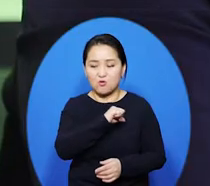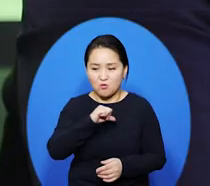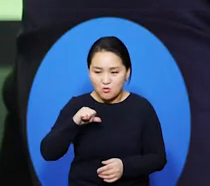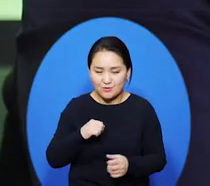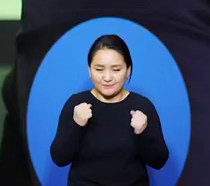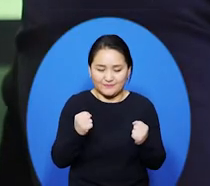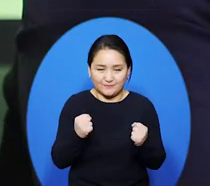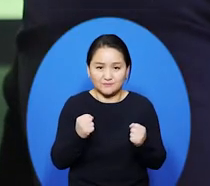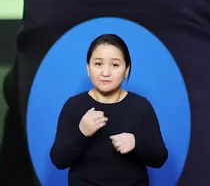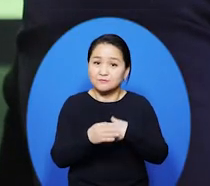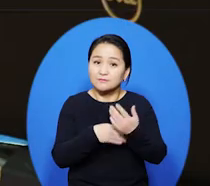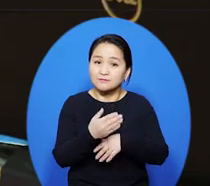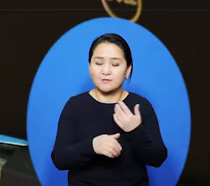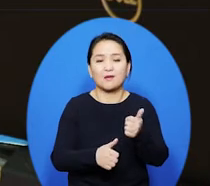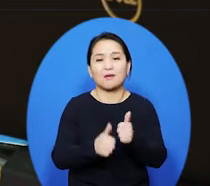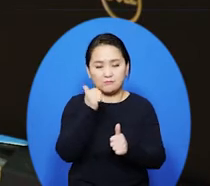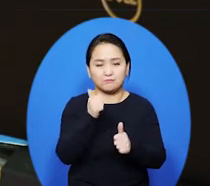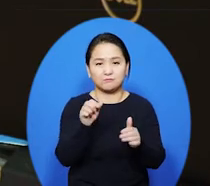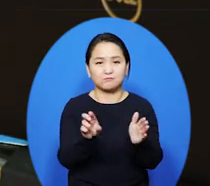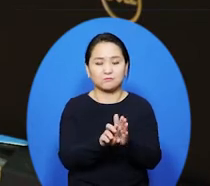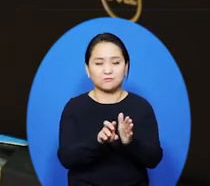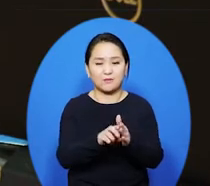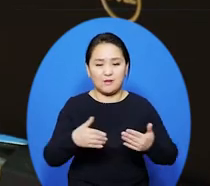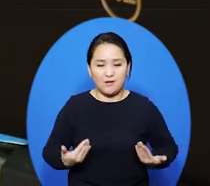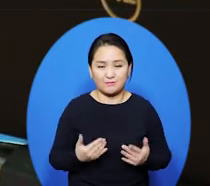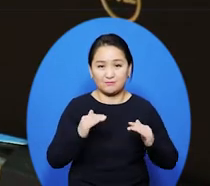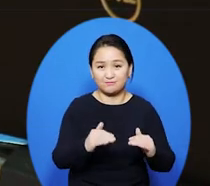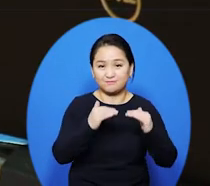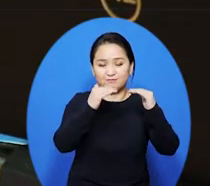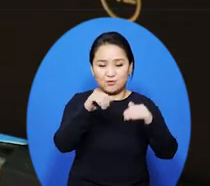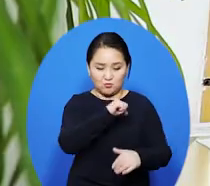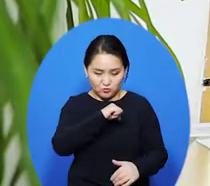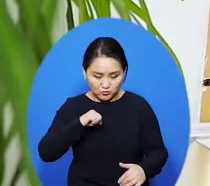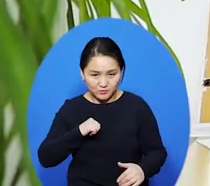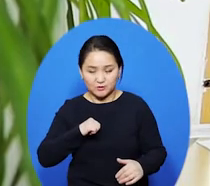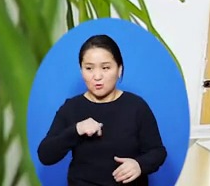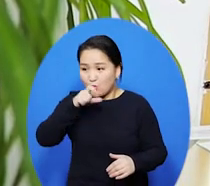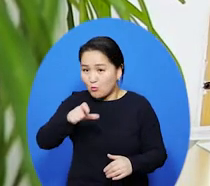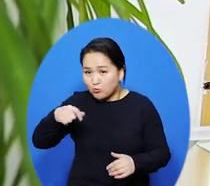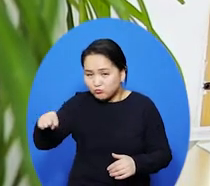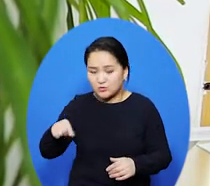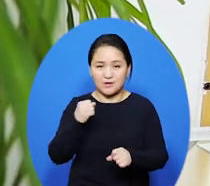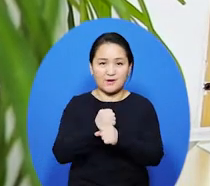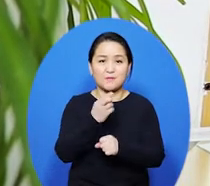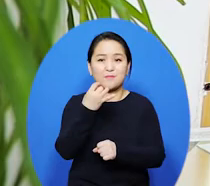атгаж өөрийгөө дайчилан зүтгэсэн нэгэн амжилтад хүрч амжилгаагаа дээшлүүлж өөртөө төдийгүй өрөөлдөж ажлын байр бий